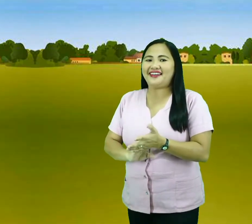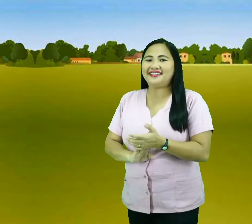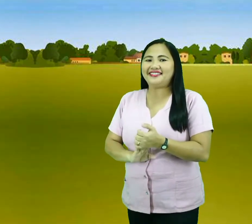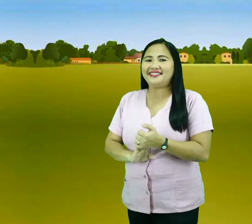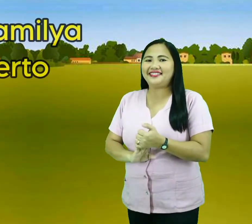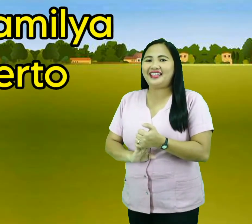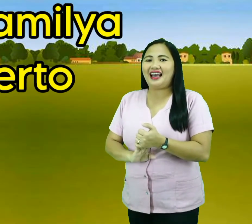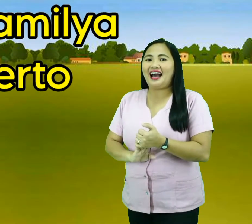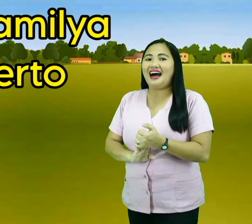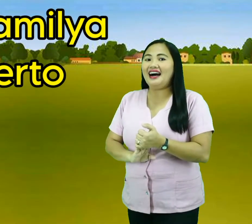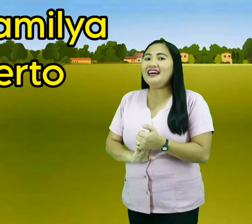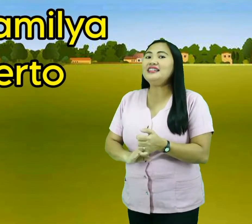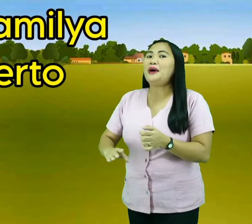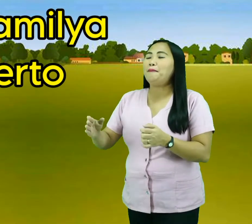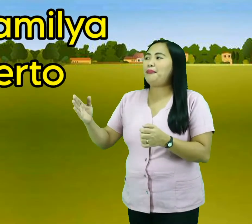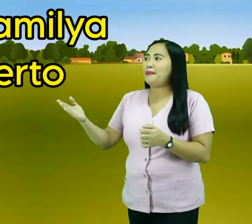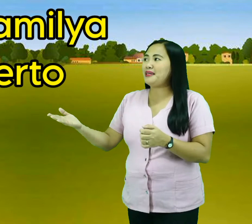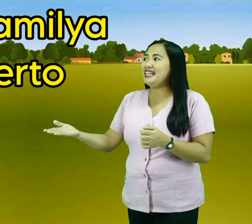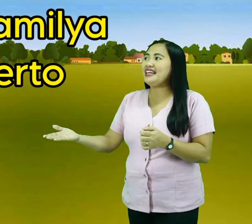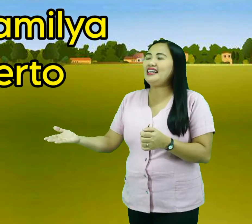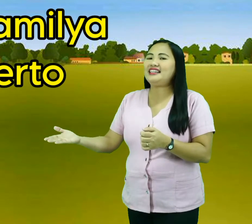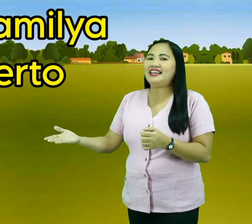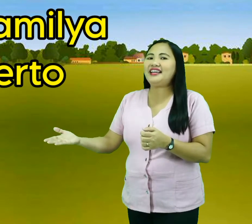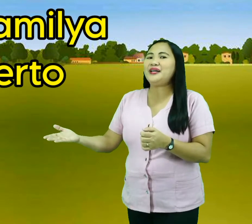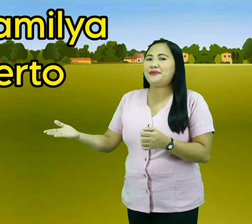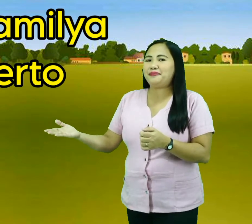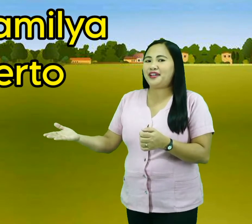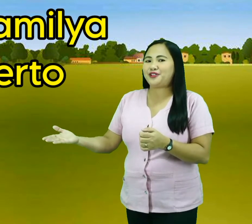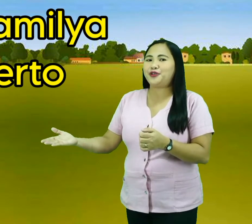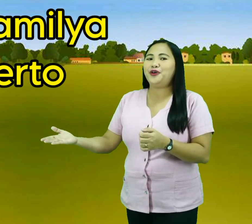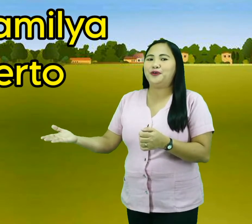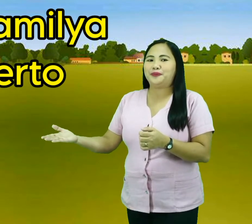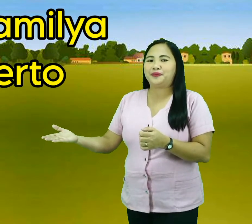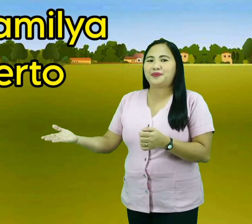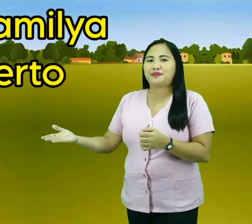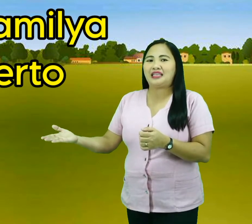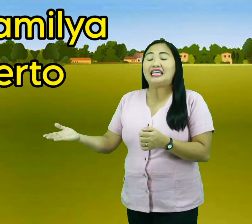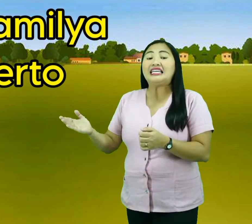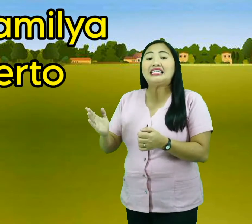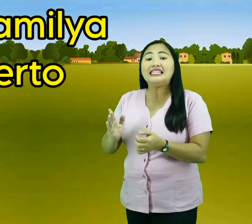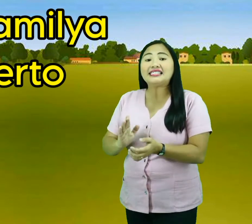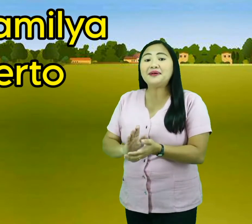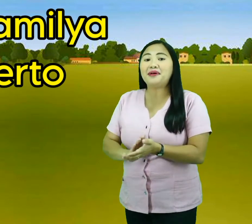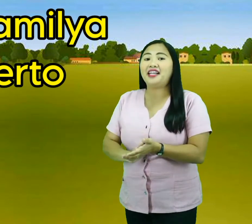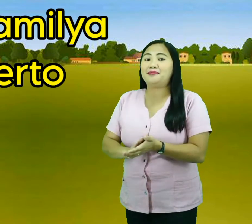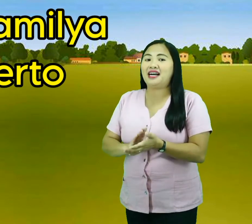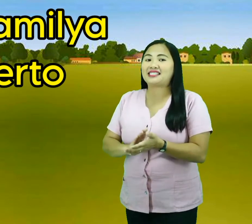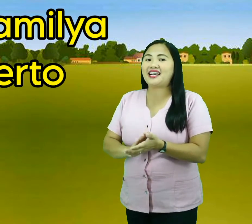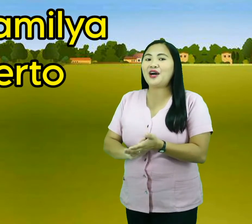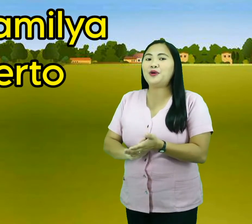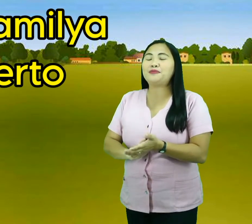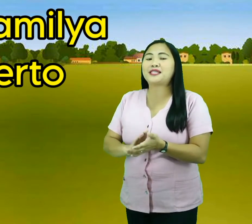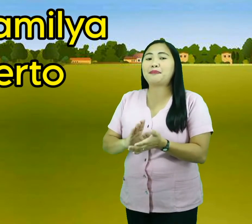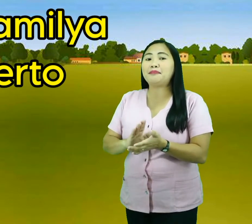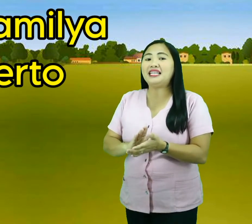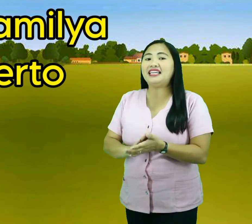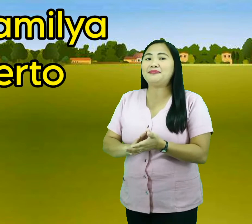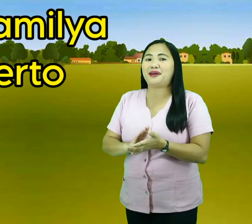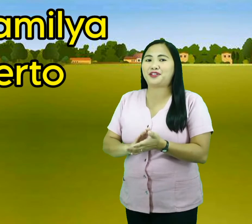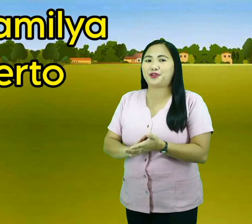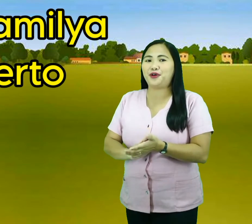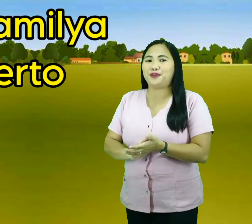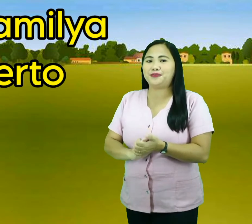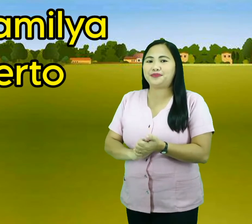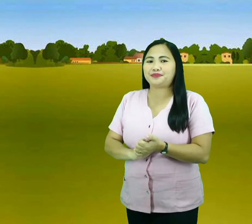istorya? Ang pamilya ni Berto. Kinsa man ang mga sakop sa pamilya